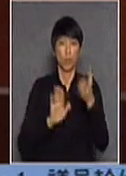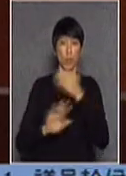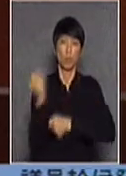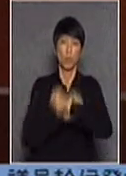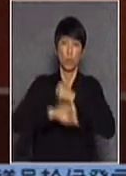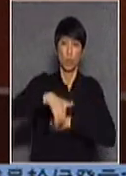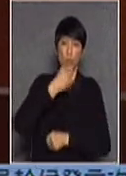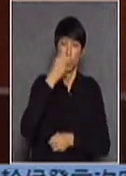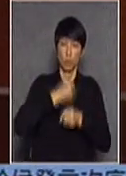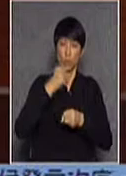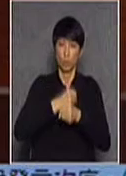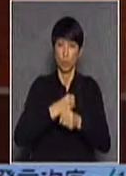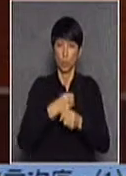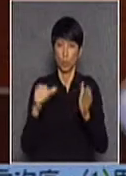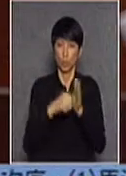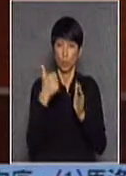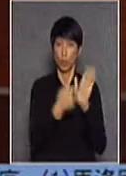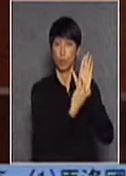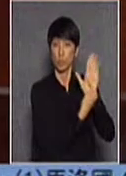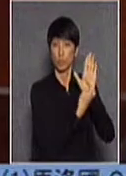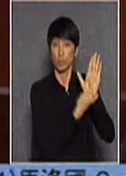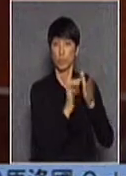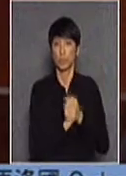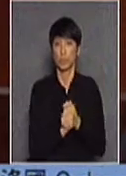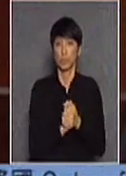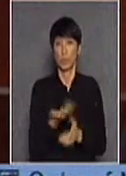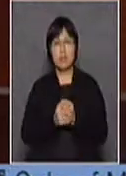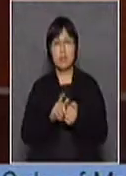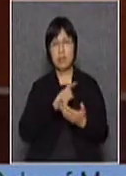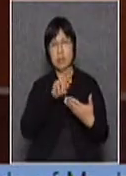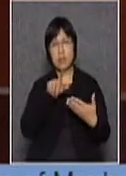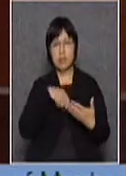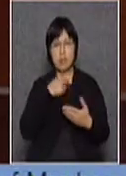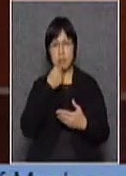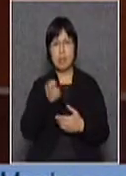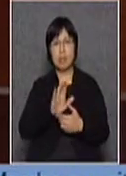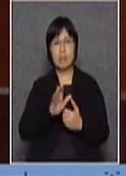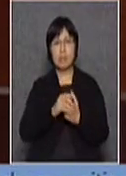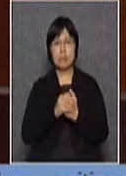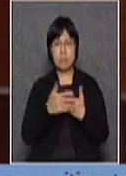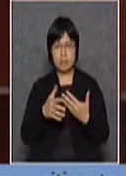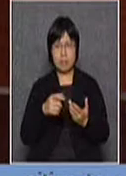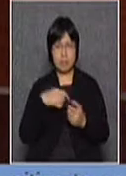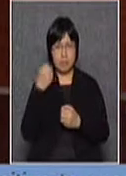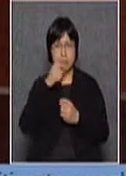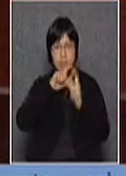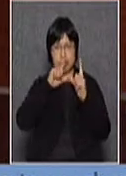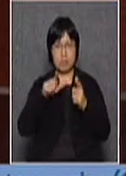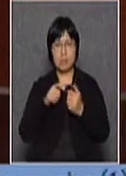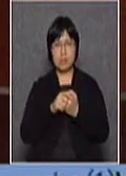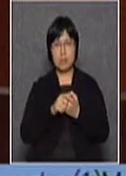工作就是最佳證明。跟著那些就自己看，不用多說了。今天局長剛才答辯的時候就露